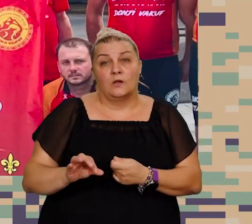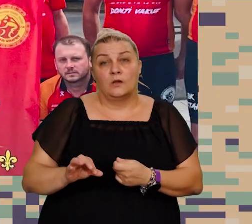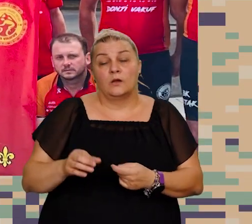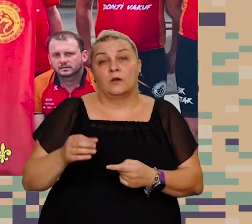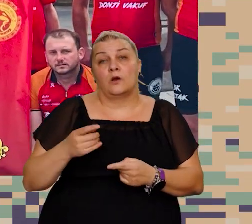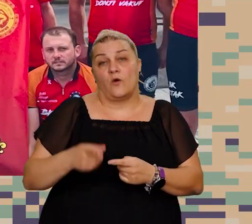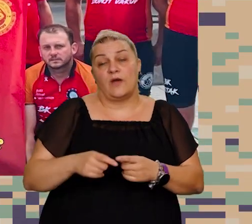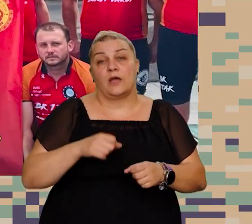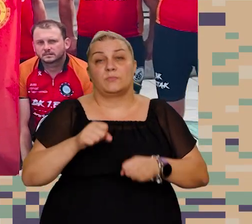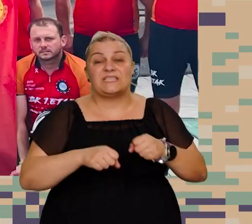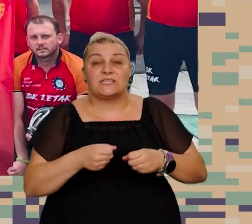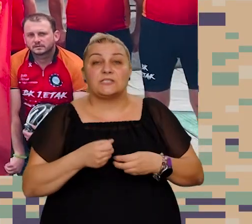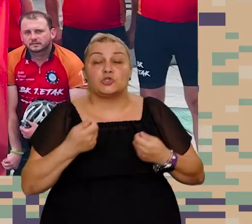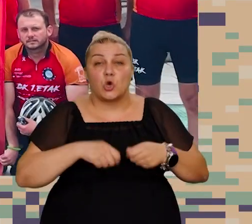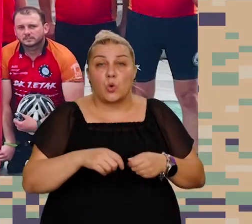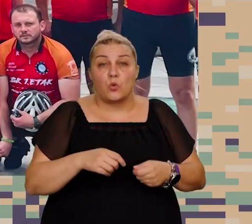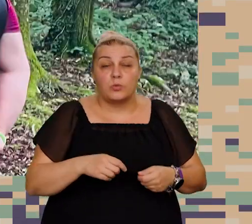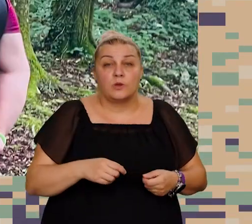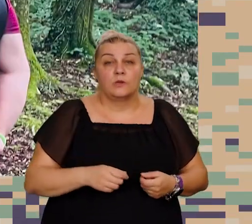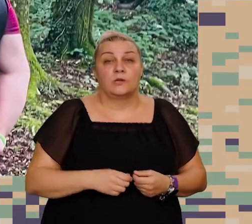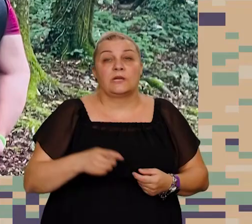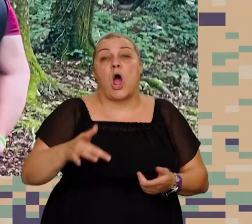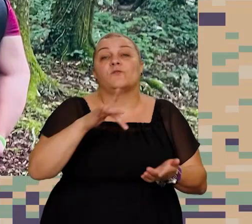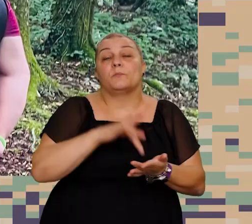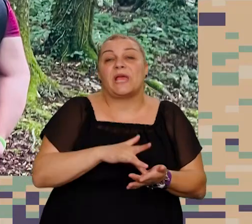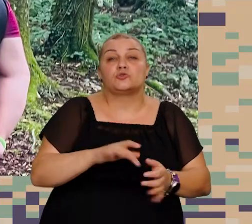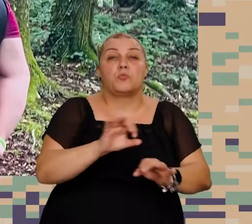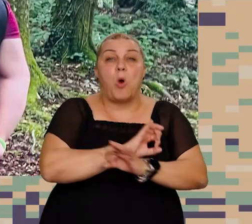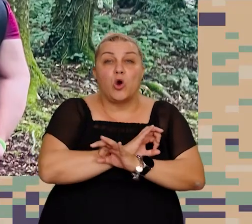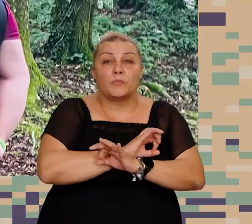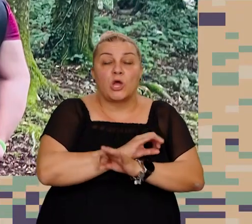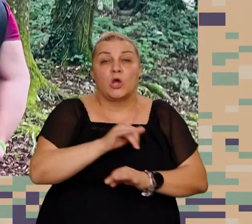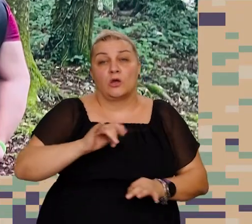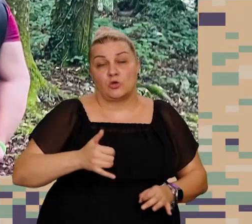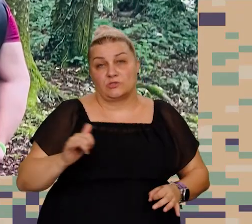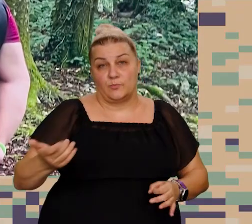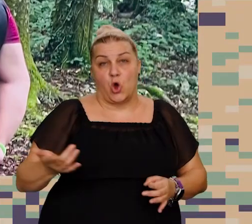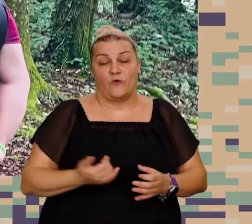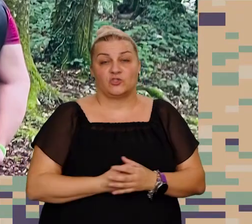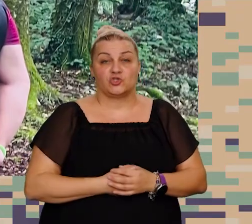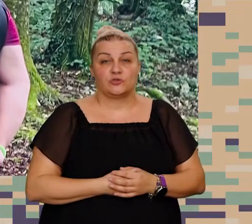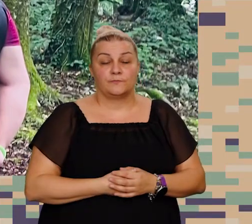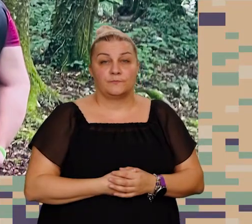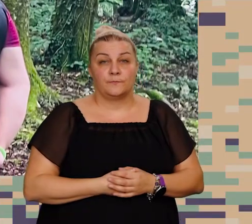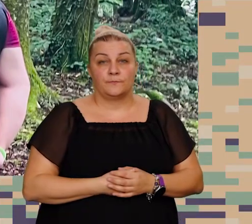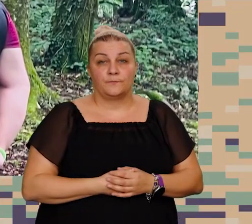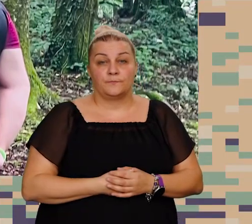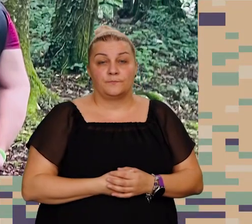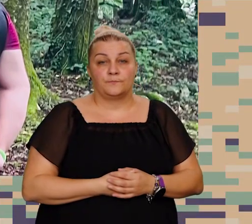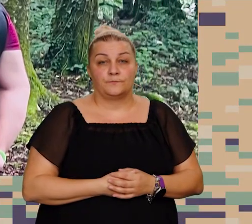kao biciklistički klub i delegacija naše udruge. Na mjestu pogibije. I na mjestu pogibije prvog... Na Plitvicama. Tako je, Josipa